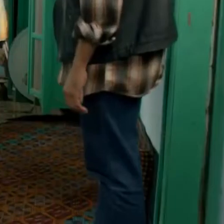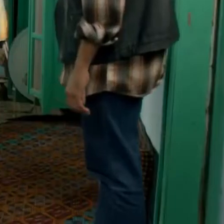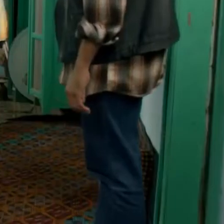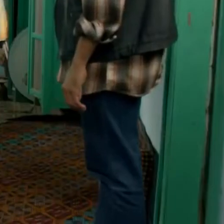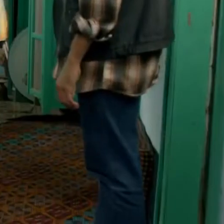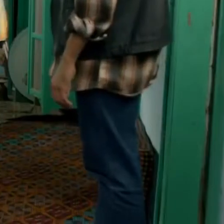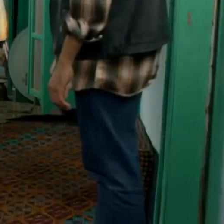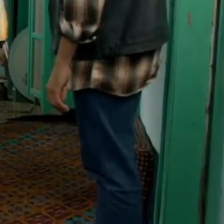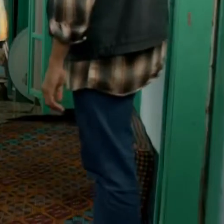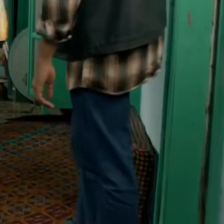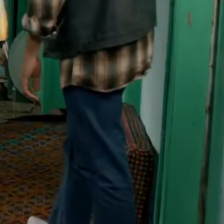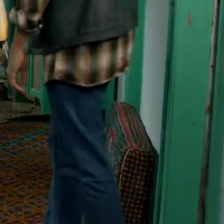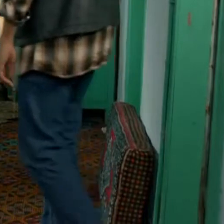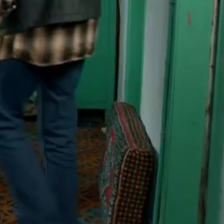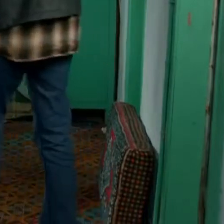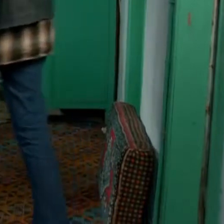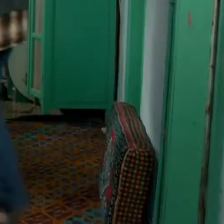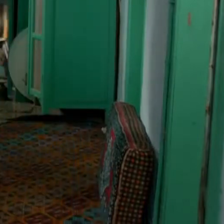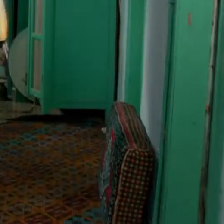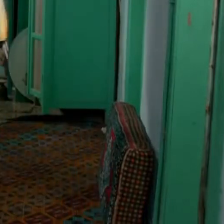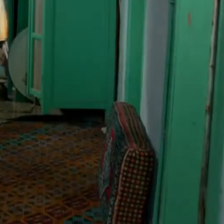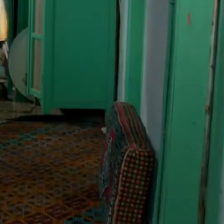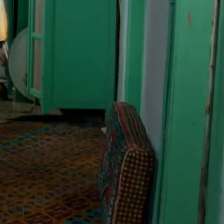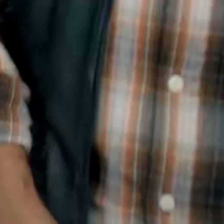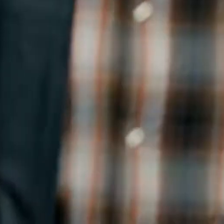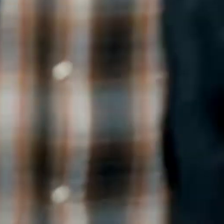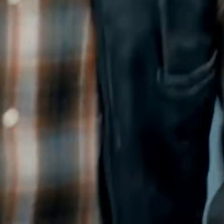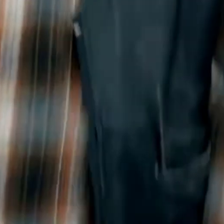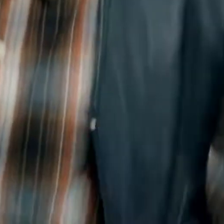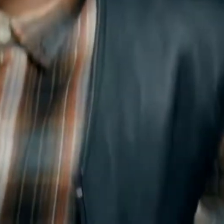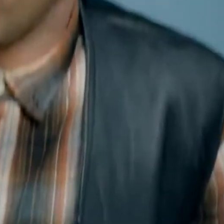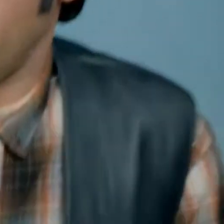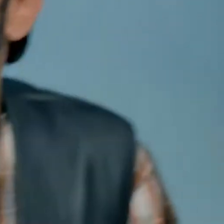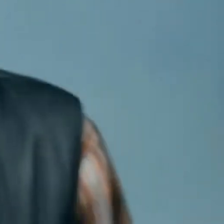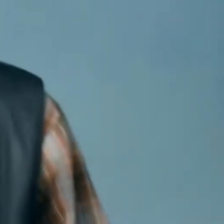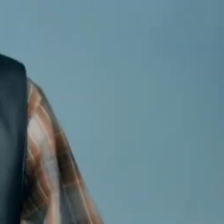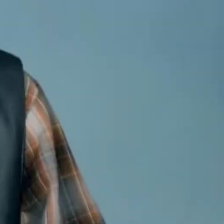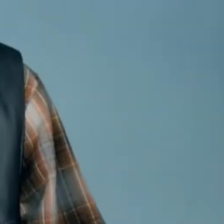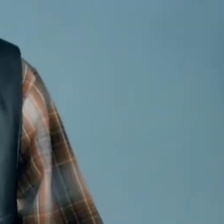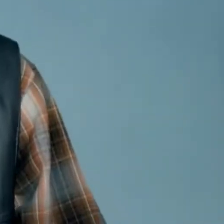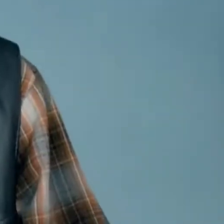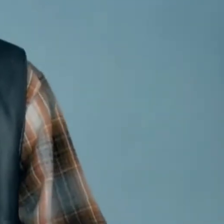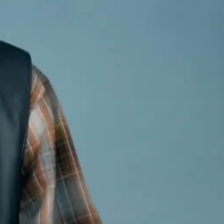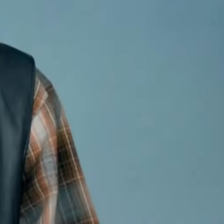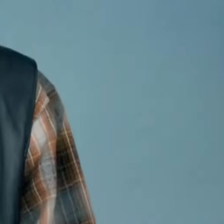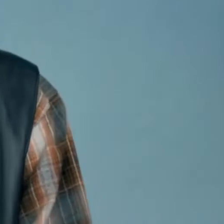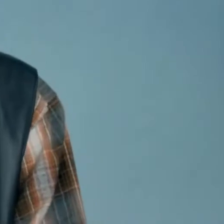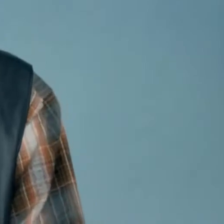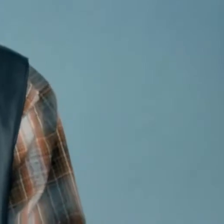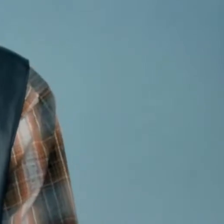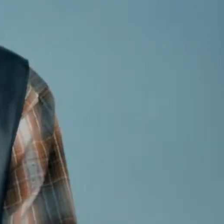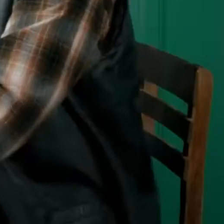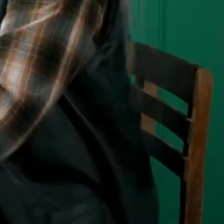gelip annesinin yanına oturdu. Nasıl anlatacağını düşünür gibi sıkıntılı. Tencereden haşlanmış patates alıp o da soymaya başladı.